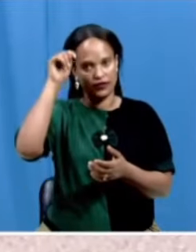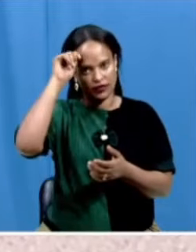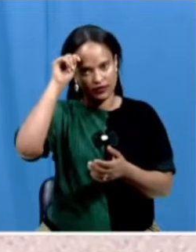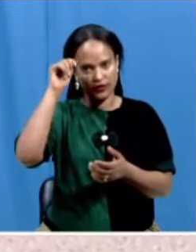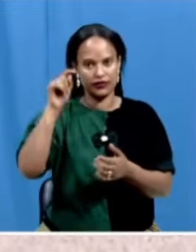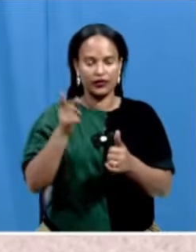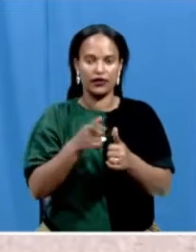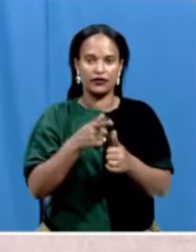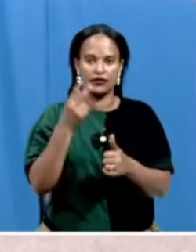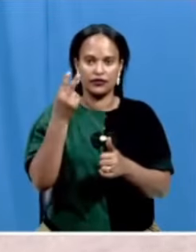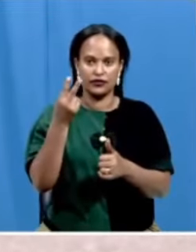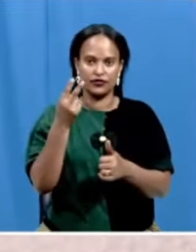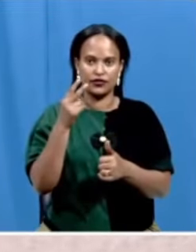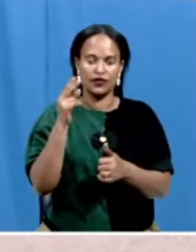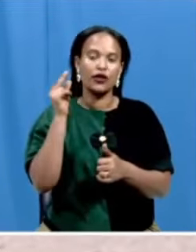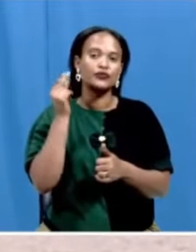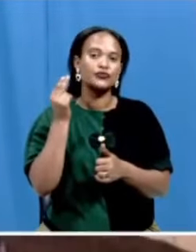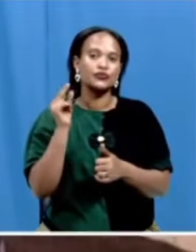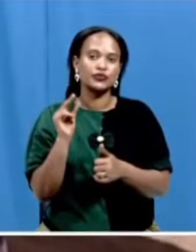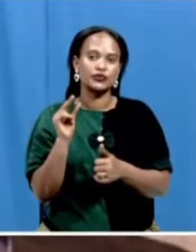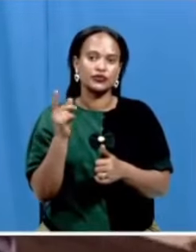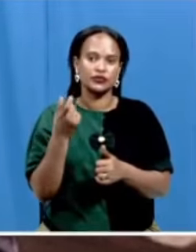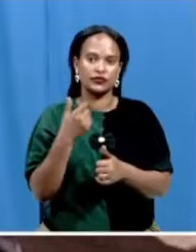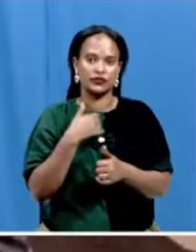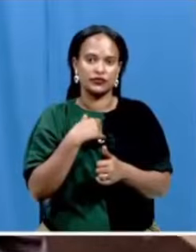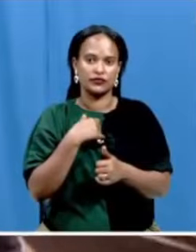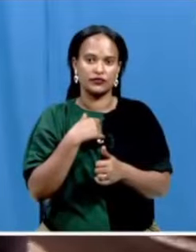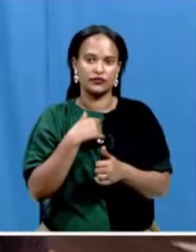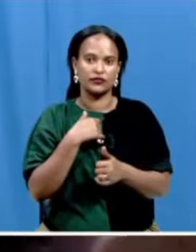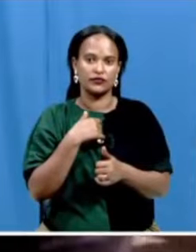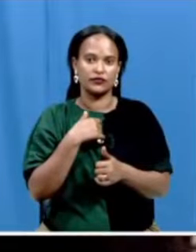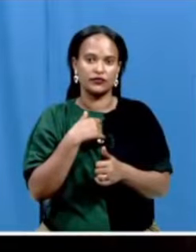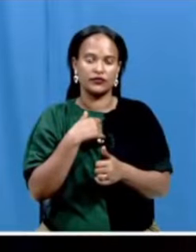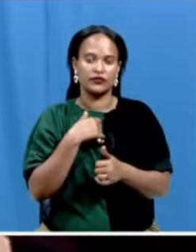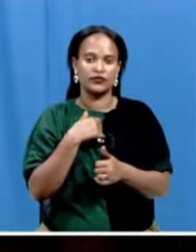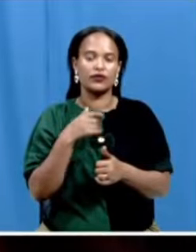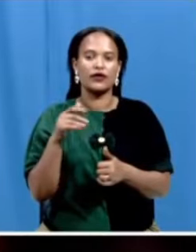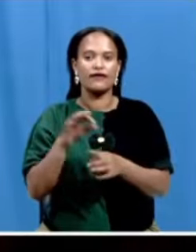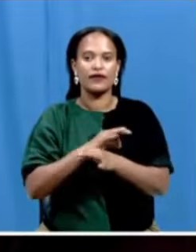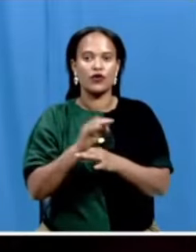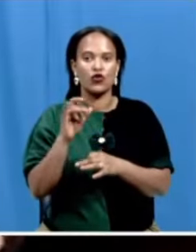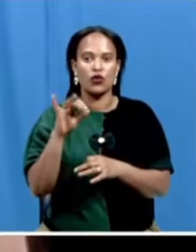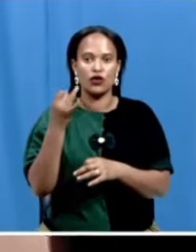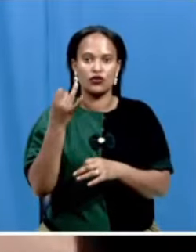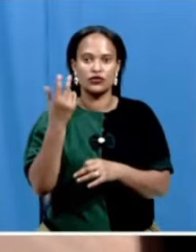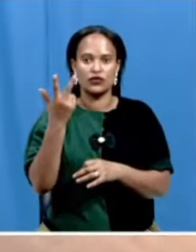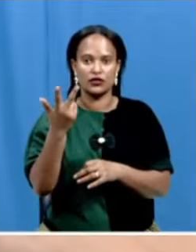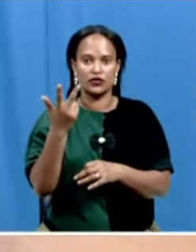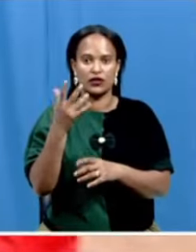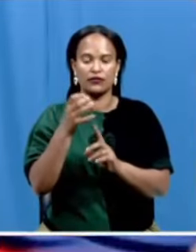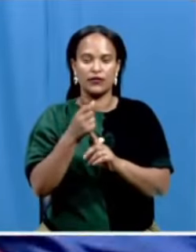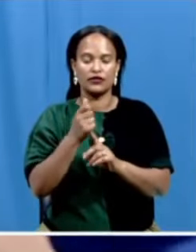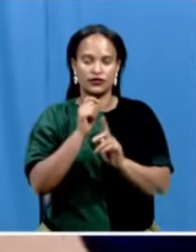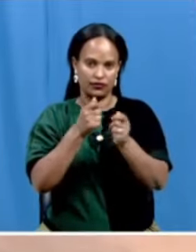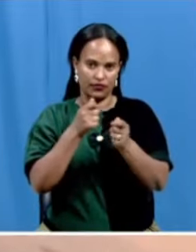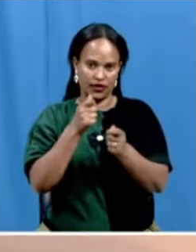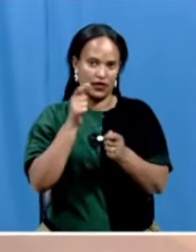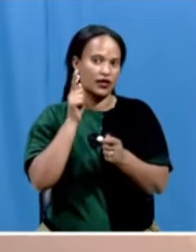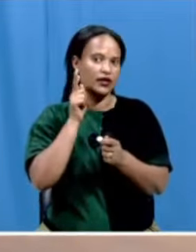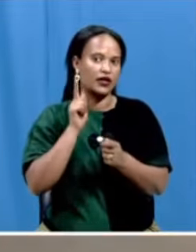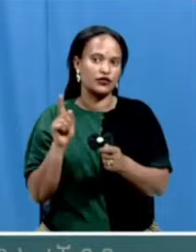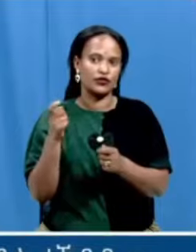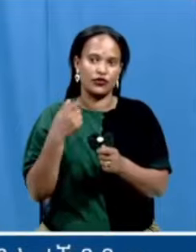ደረጃ ብምውፃእ ተሸላሚ ሜዳልያ ብሩር እንትትኸውን፣ ሬድዋን ሳልሕ ድማ ካብ ጋንታ ፋብሪካ ኣዲስ መድሓንቲ ወልዋሎ ሳልሳይ ደረጃ ብምሓ ሓዝ ተሸላሚ ሜዳልያ ነሓስ